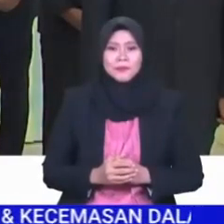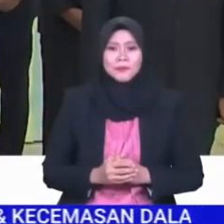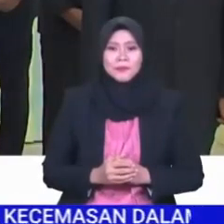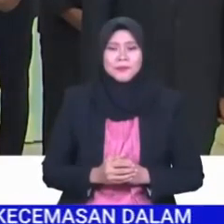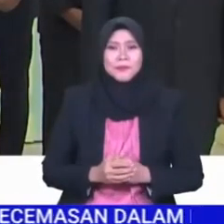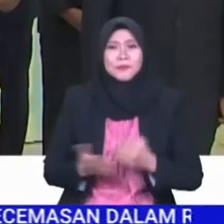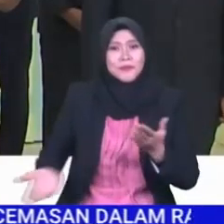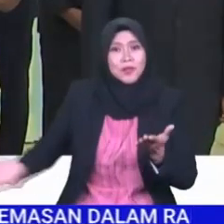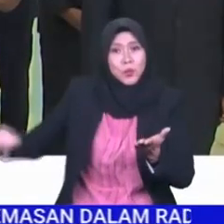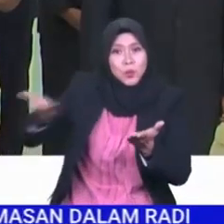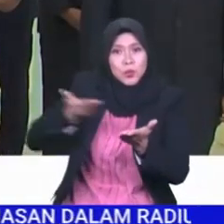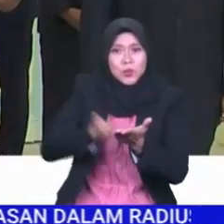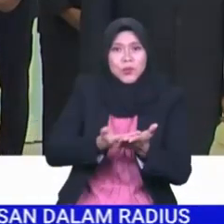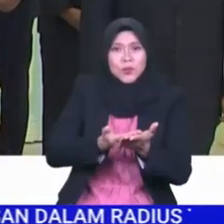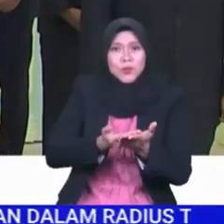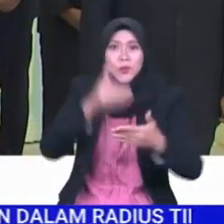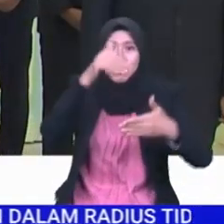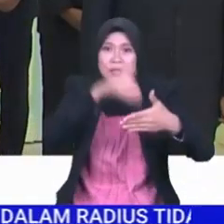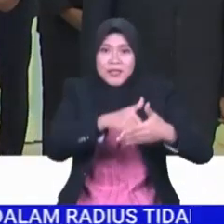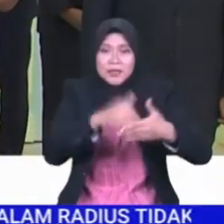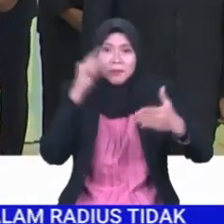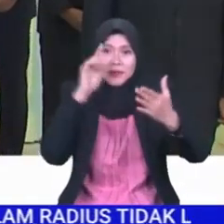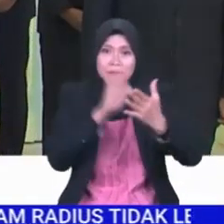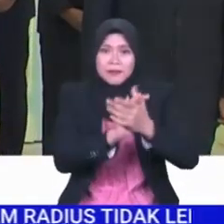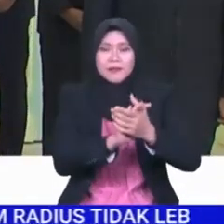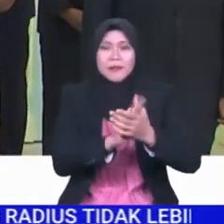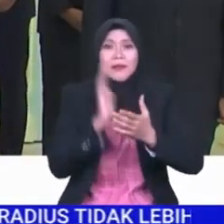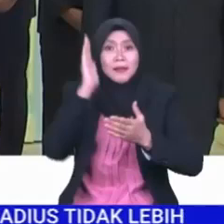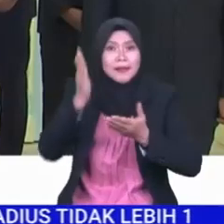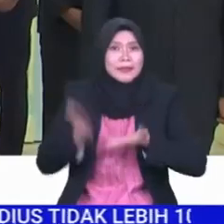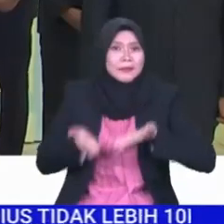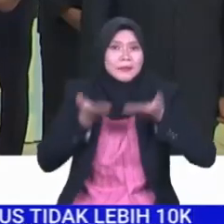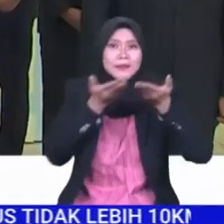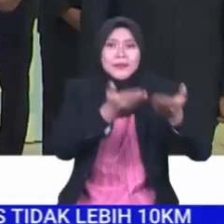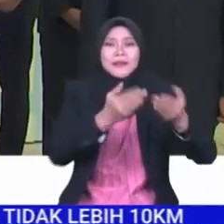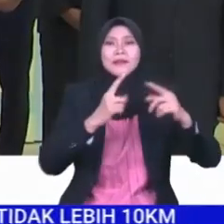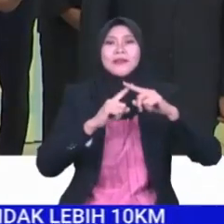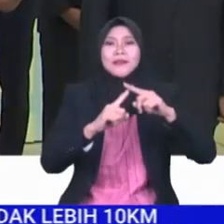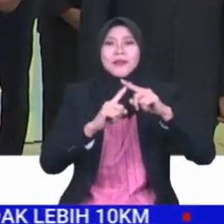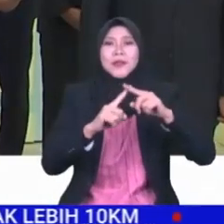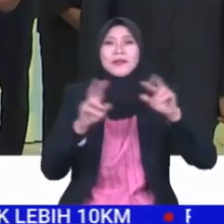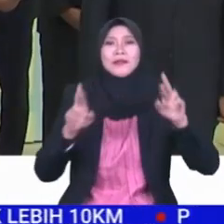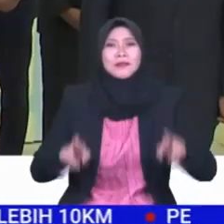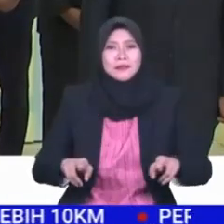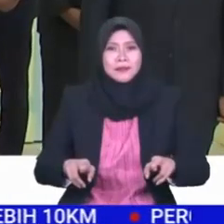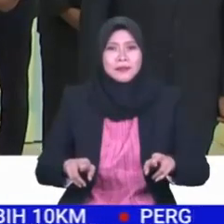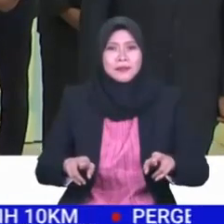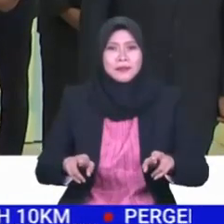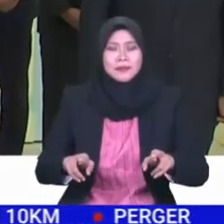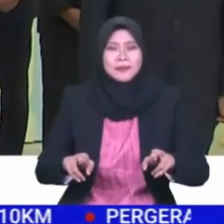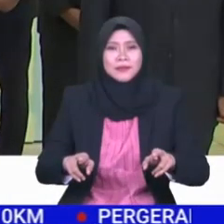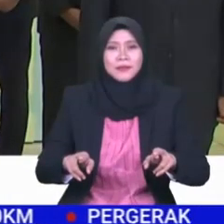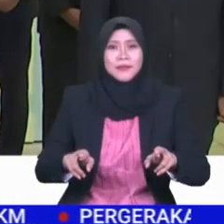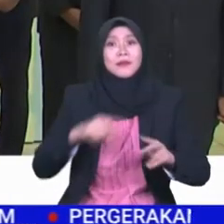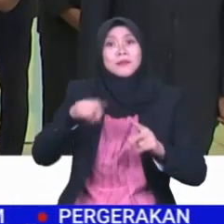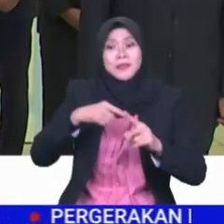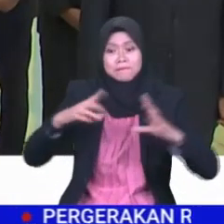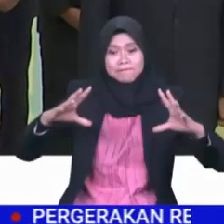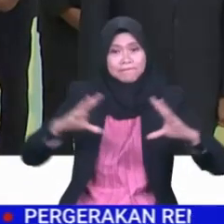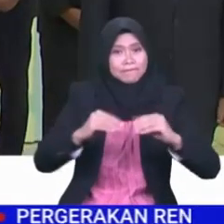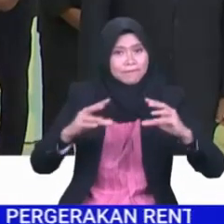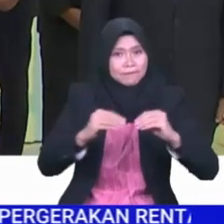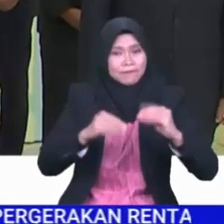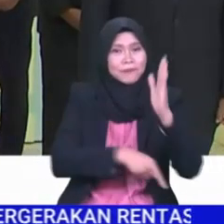Suatu usul undi percaya kepada saya akan dibentangkan di Dewan Rakyat ketika Dewan Rakyat